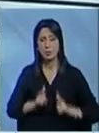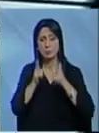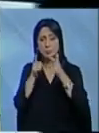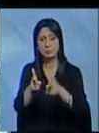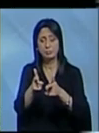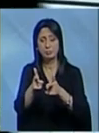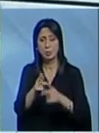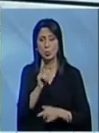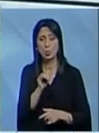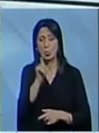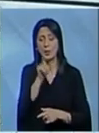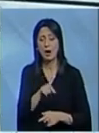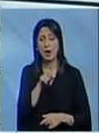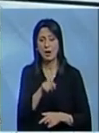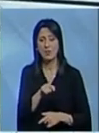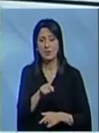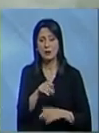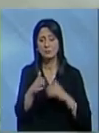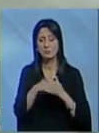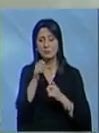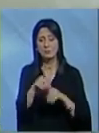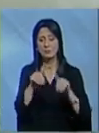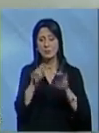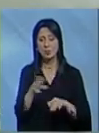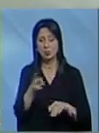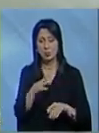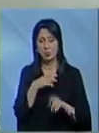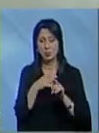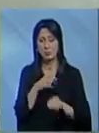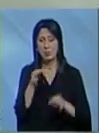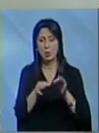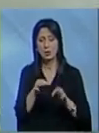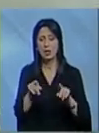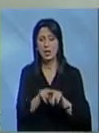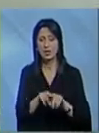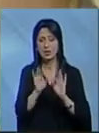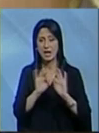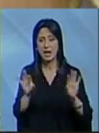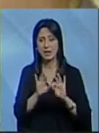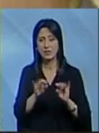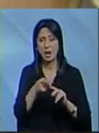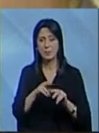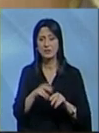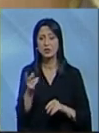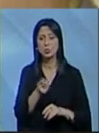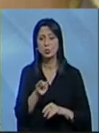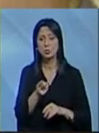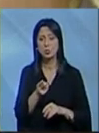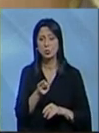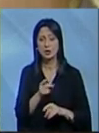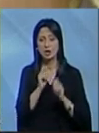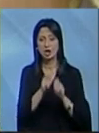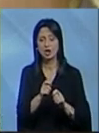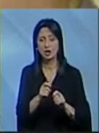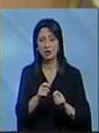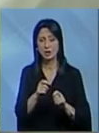შეურაცხყოფისთვის ზვიად კუპრავას გამამტყუნებელი განაჩენი უნდა დადგეს. მოსამართლემ ასევე განაცხადა, რომ ამისათვის უნდა